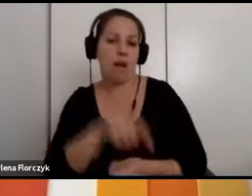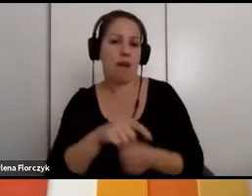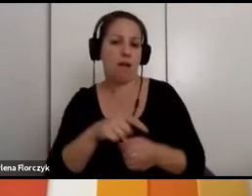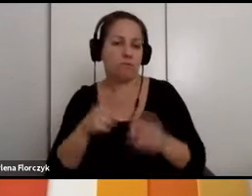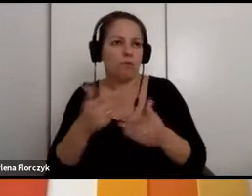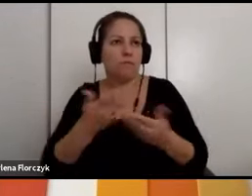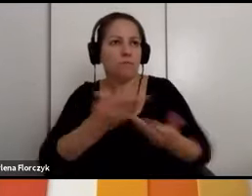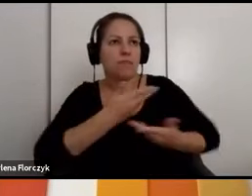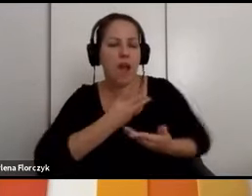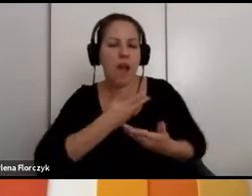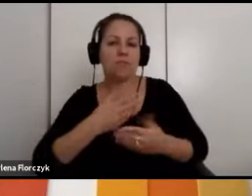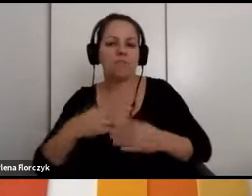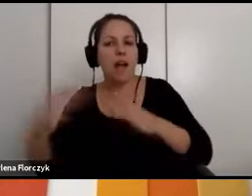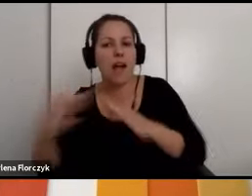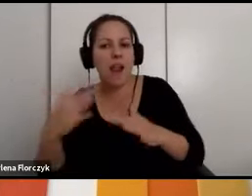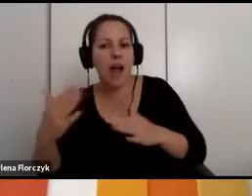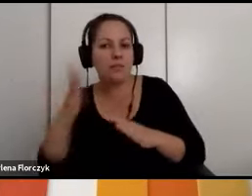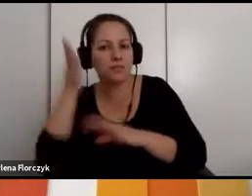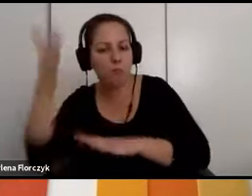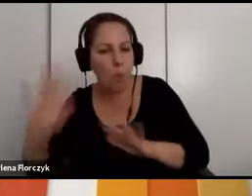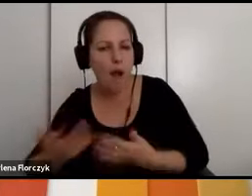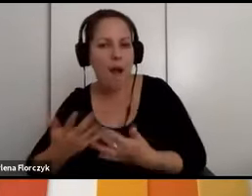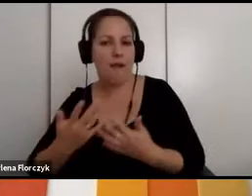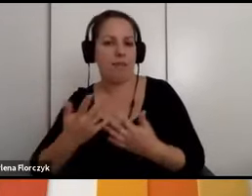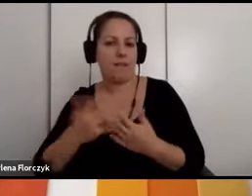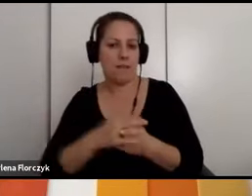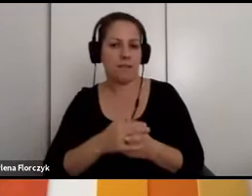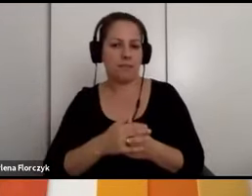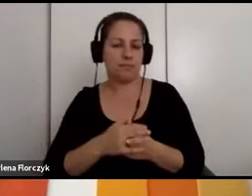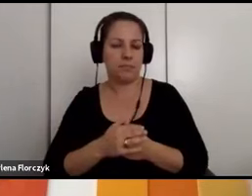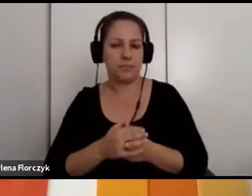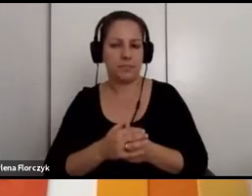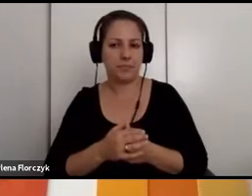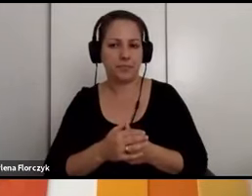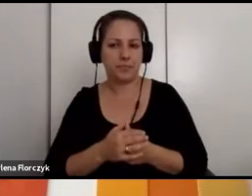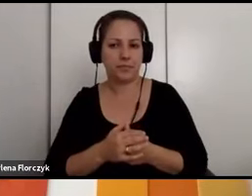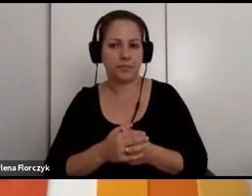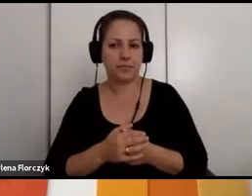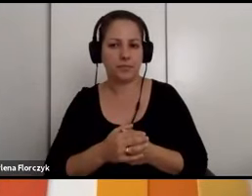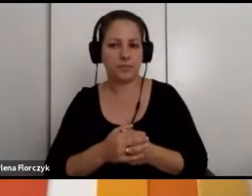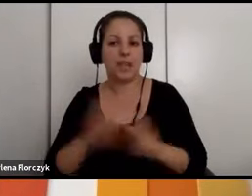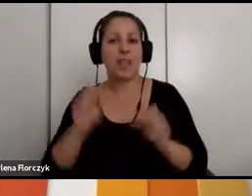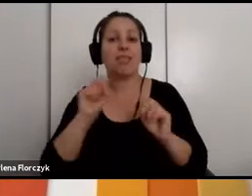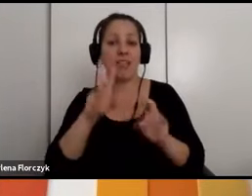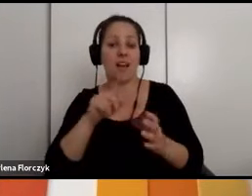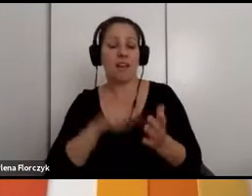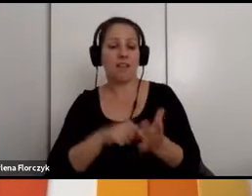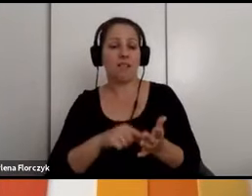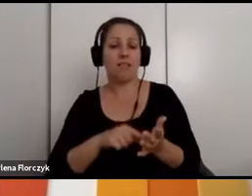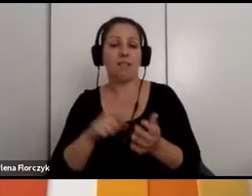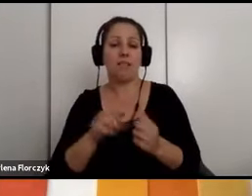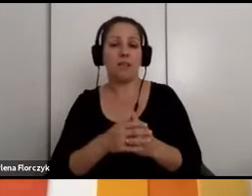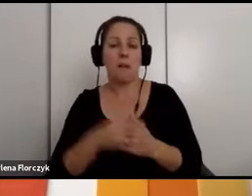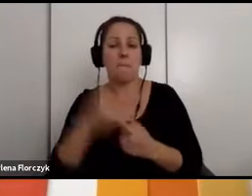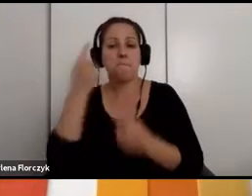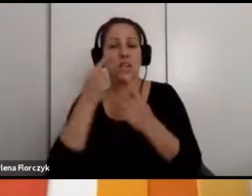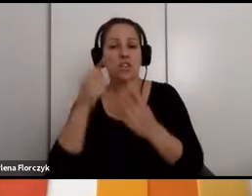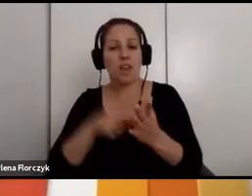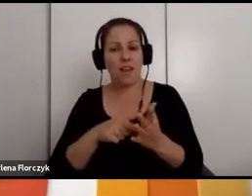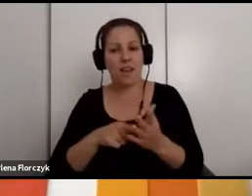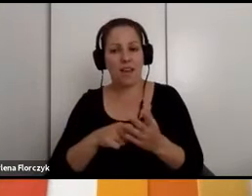pomóc nam w ogóle w relacjach i w odkrywaniu po prostu siebie. Tak, bo to jest też, myślę, że tutaj